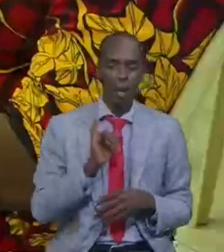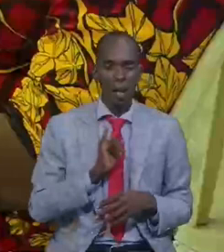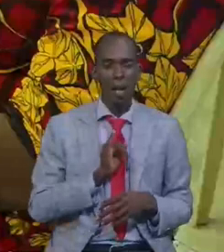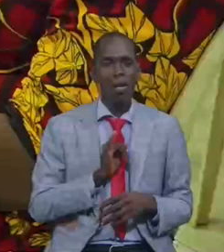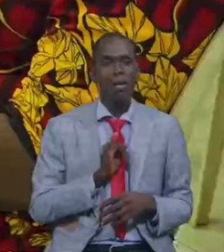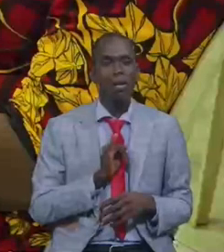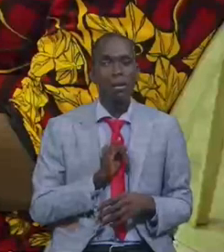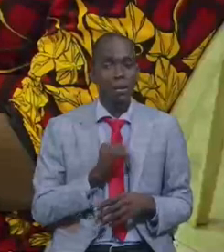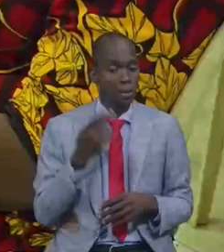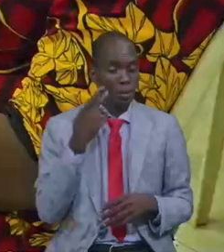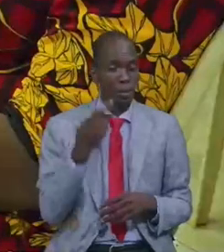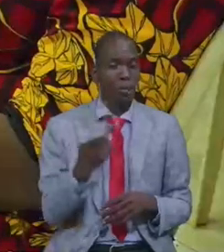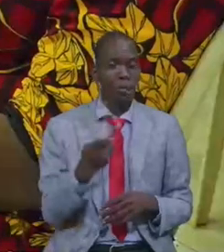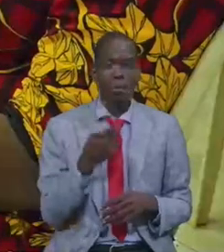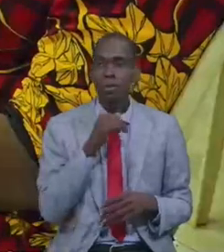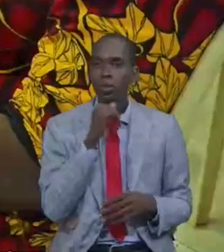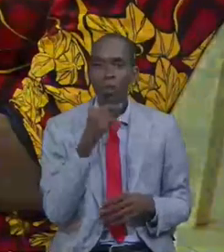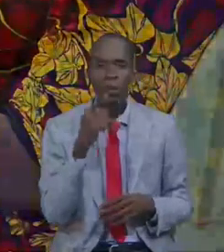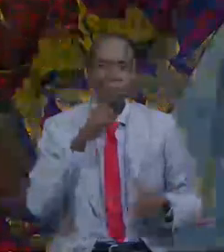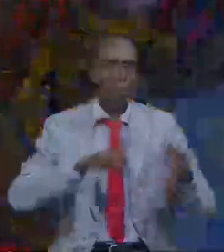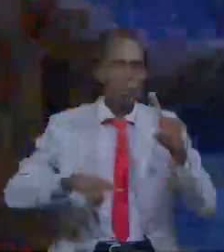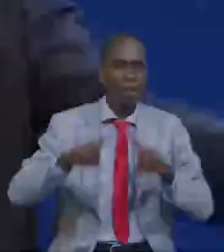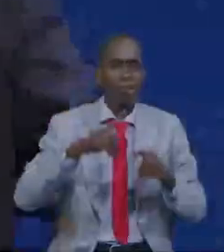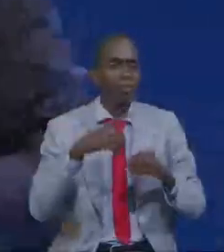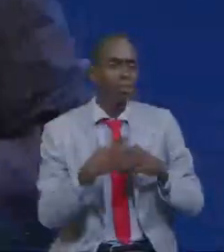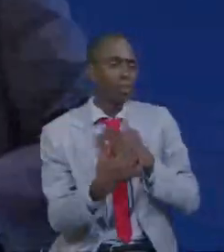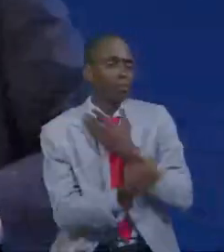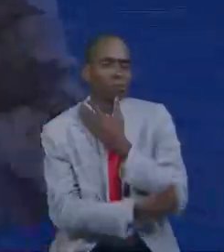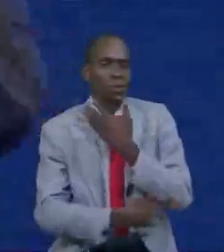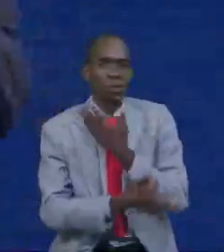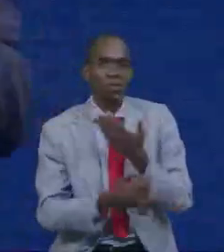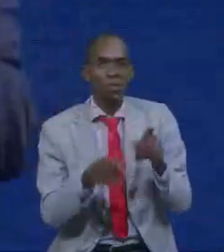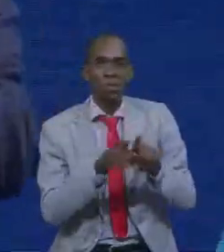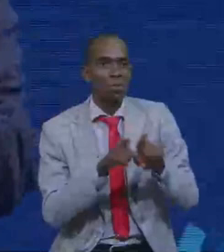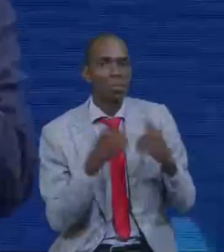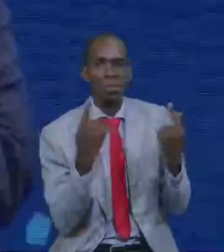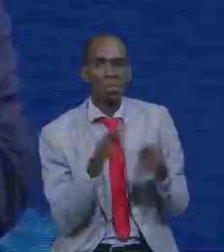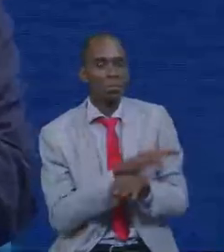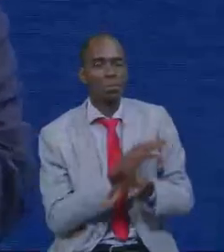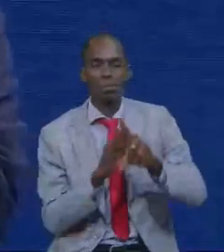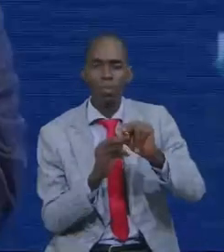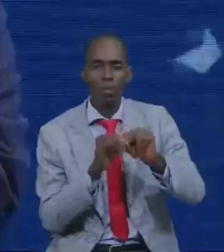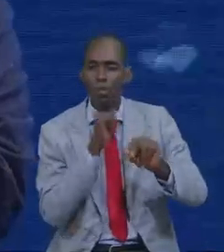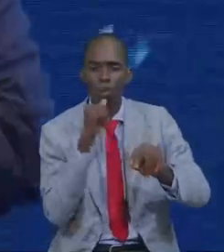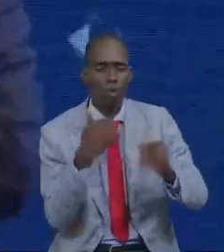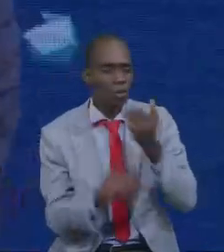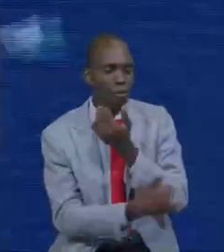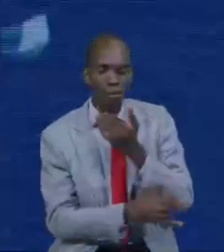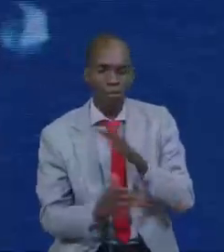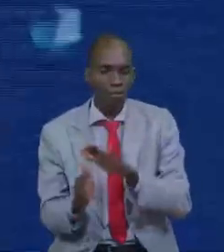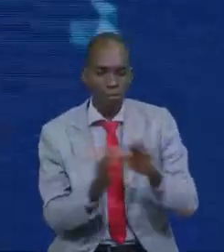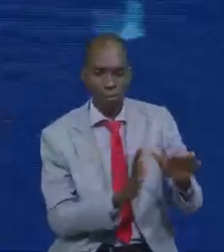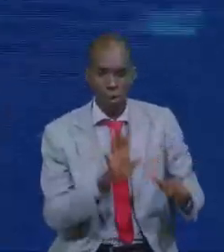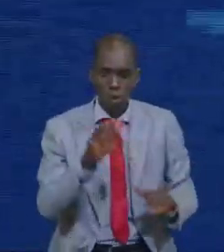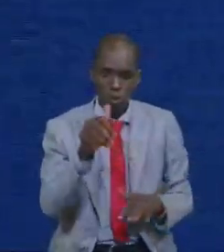pas, le pays est péché. Non, ce n'est pas le pays, c'est toi-même. Les